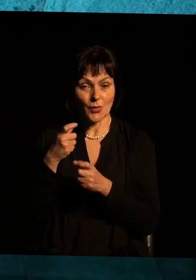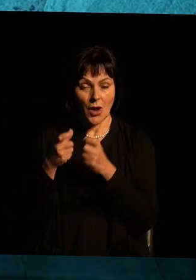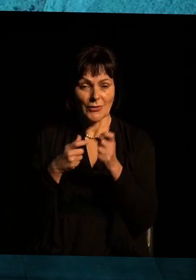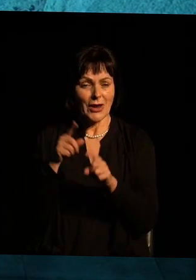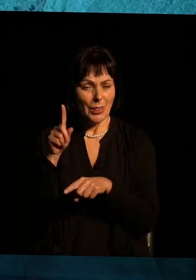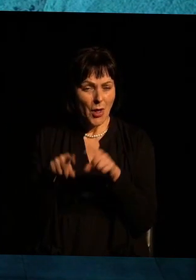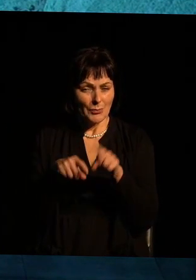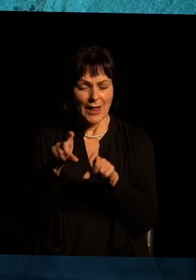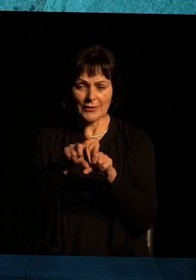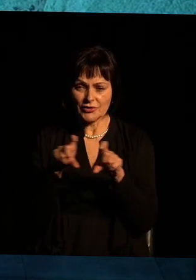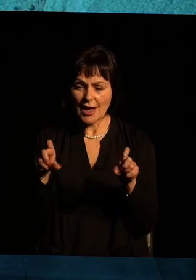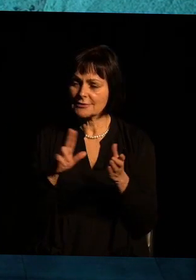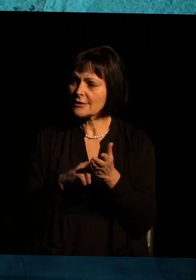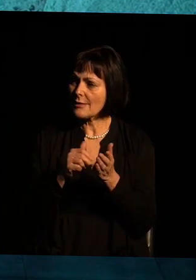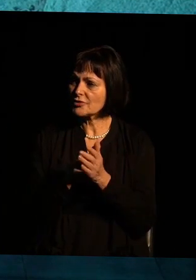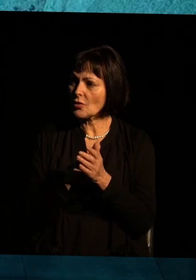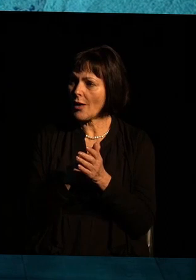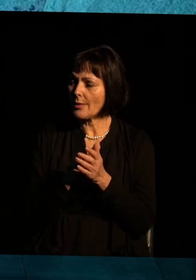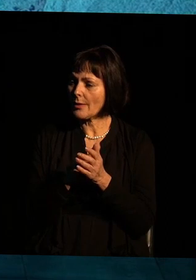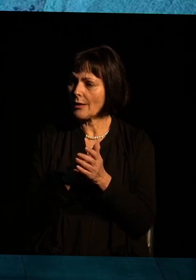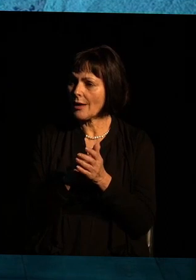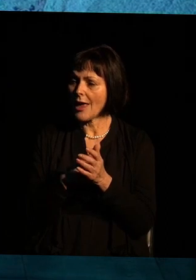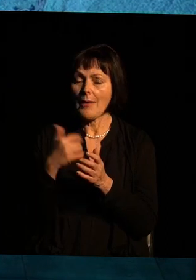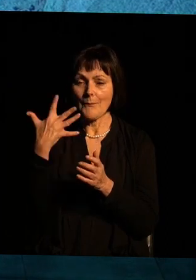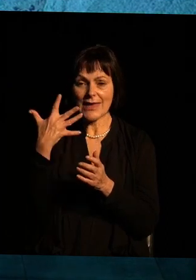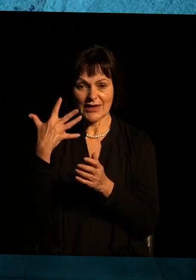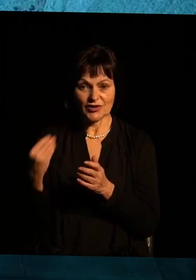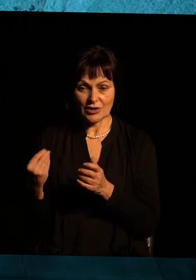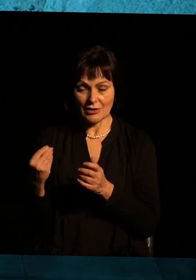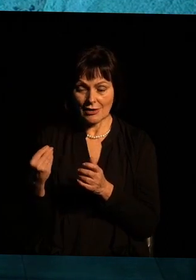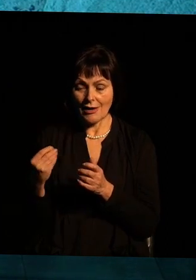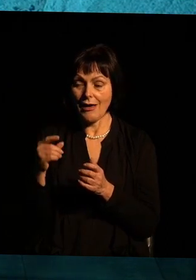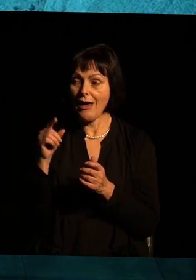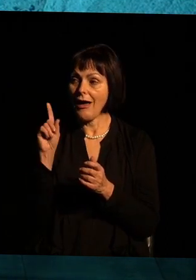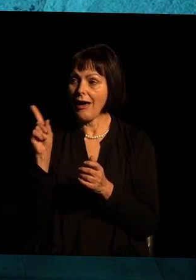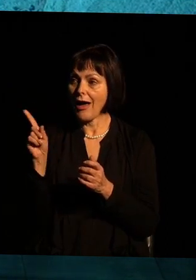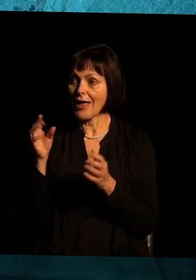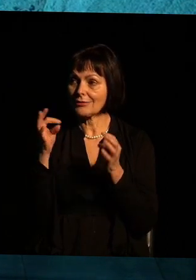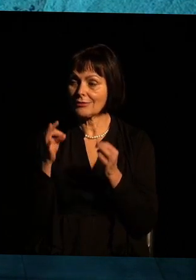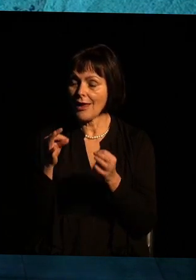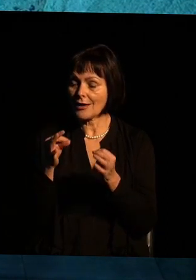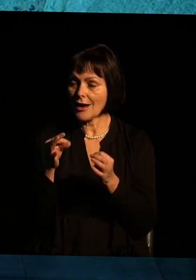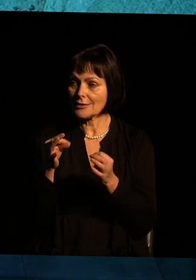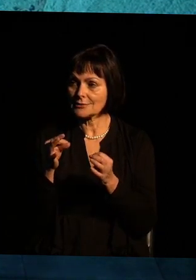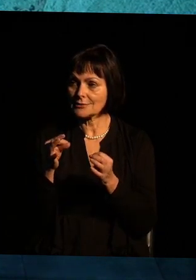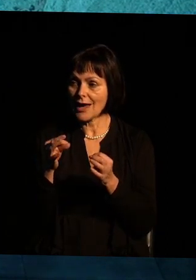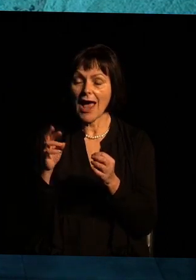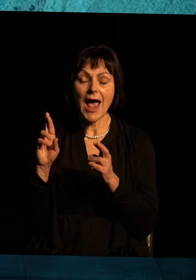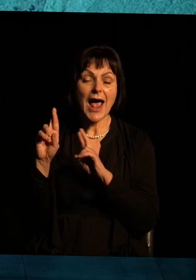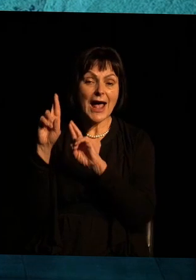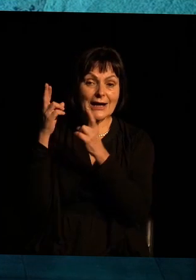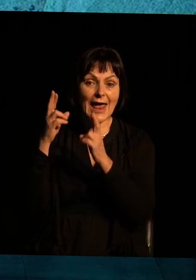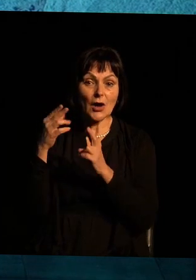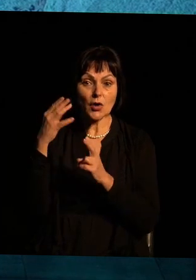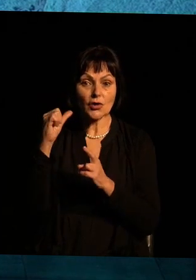absolutnie normalnym czasie, na przykład Nosa, prawda, czyli to było 5 dni. Natomiast no teraz rekord na